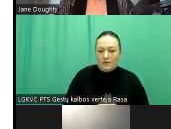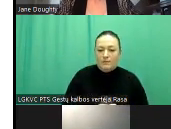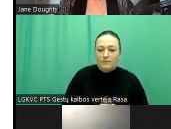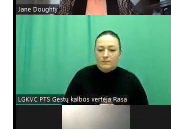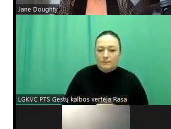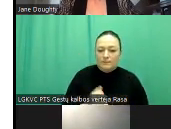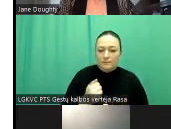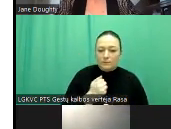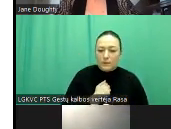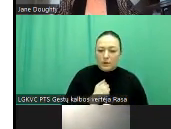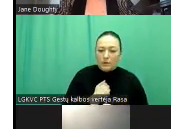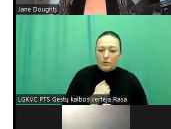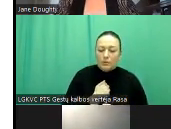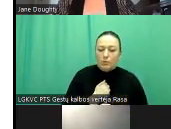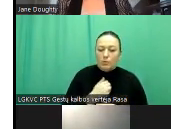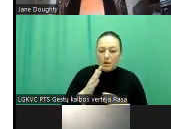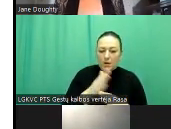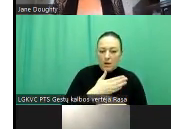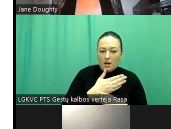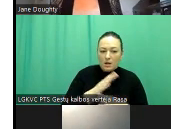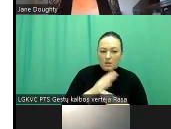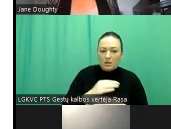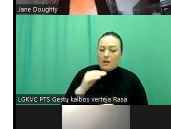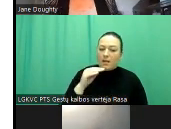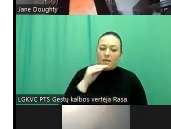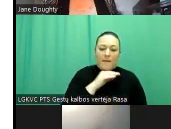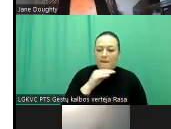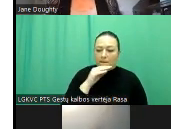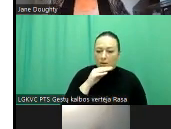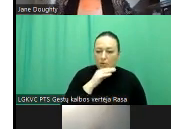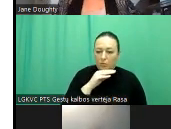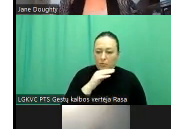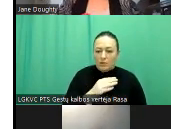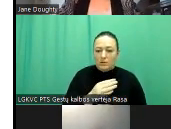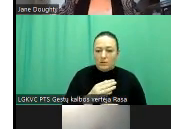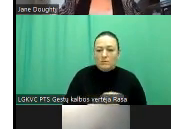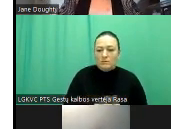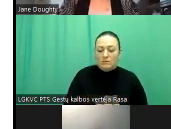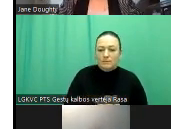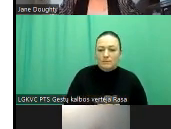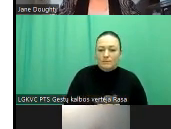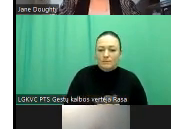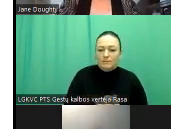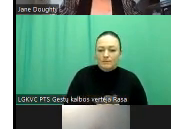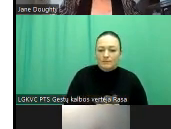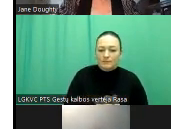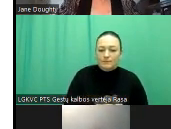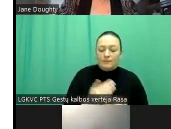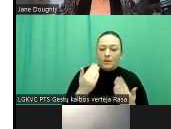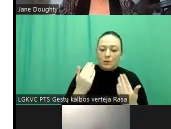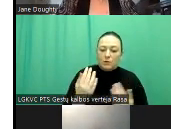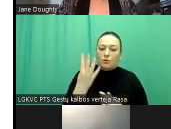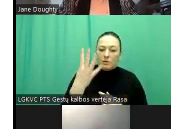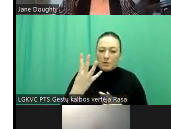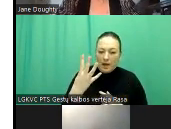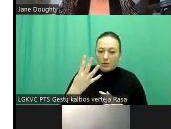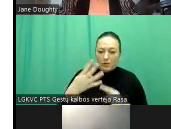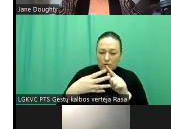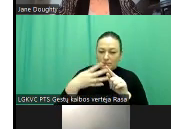turi atskiras, nevienodas švietimo sistemas. Taigi šios 4